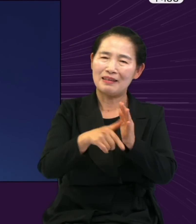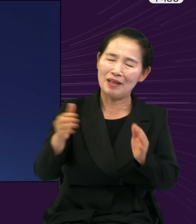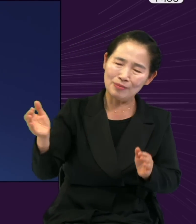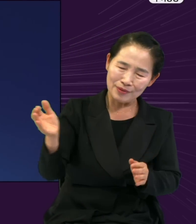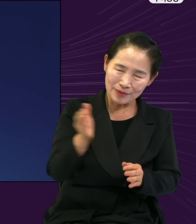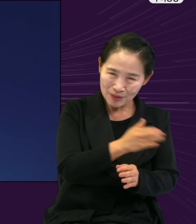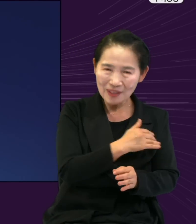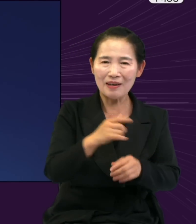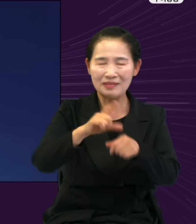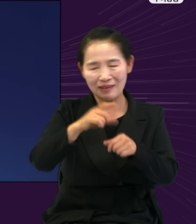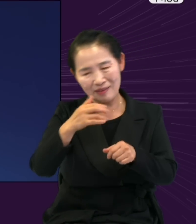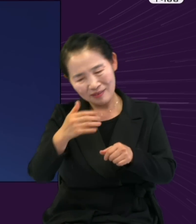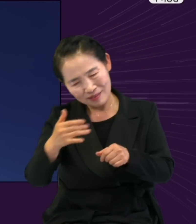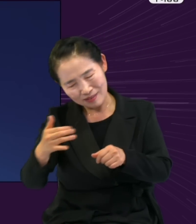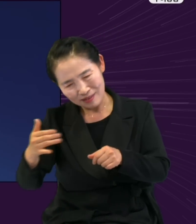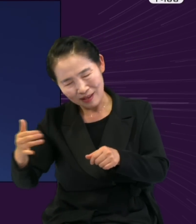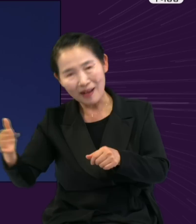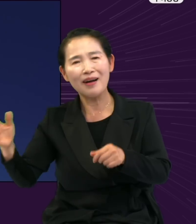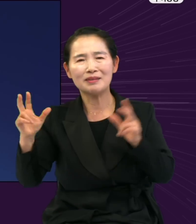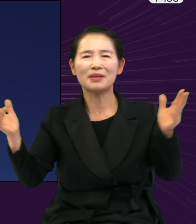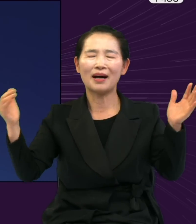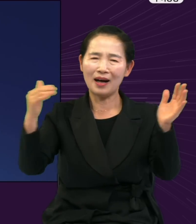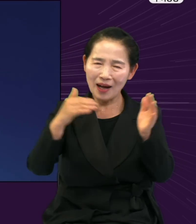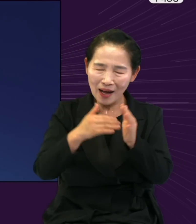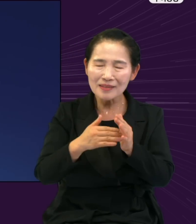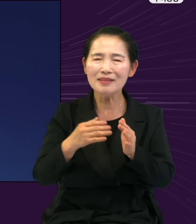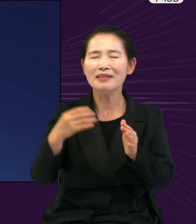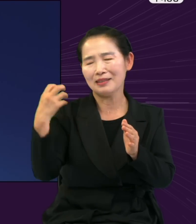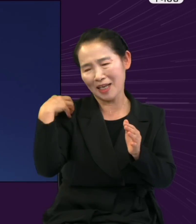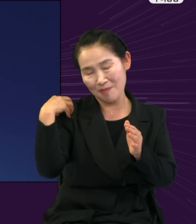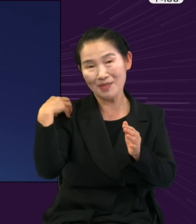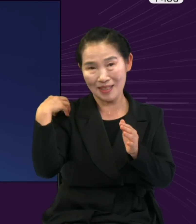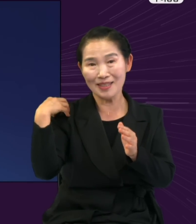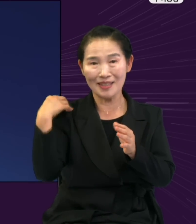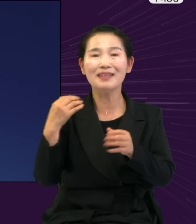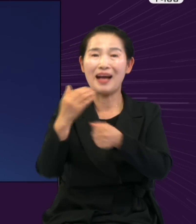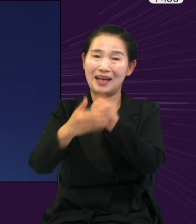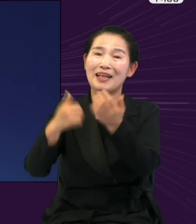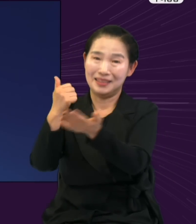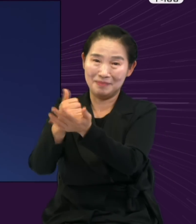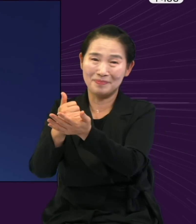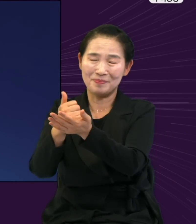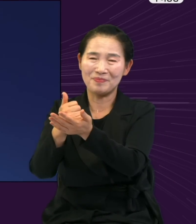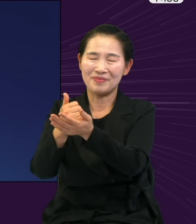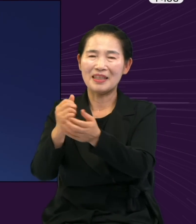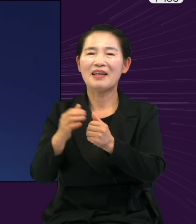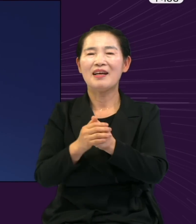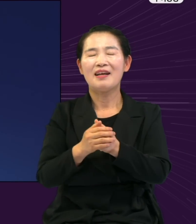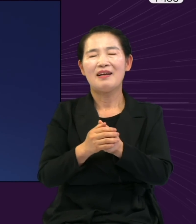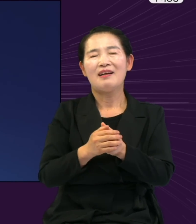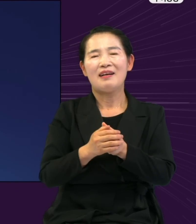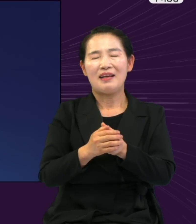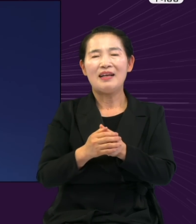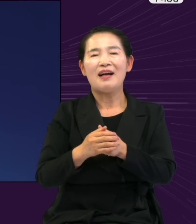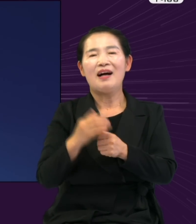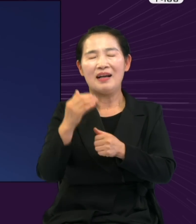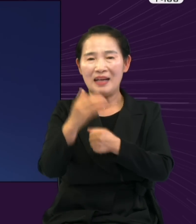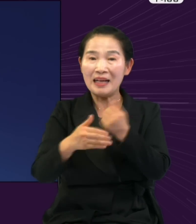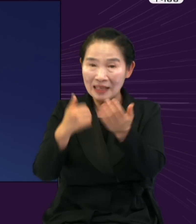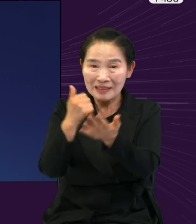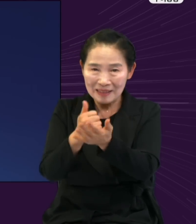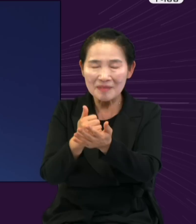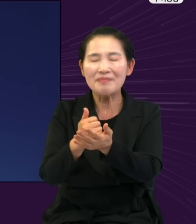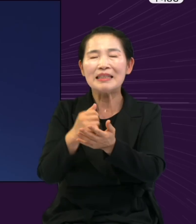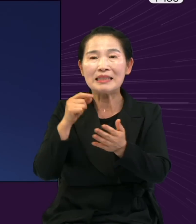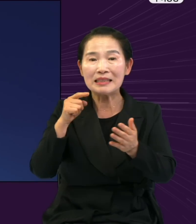책임지고 계십니다. 아빠를 하나님께 양보한 아이이기에 그 빈자리를 늘 채우시고 도우시는